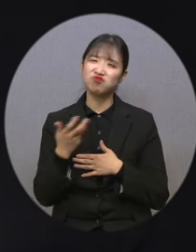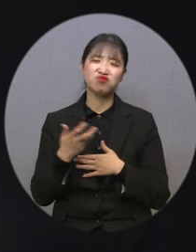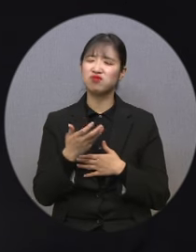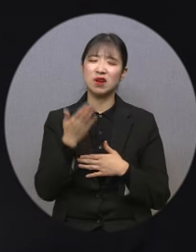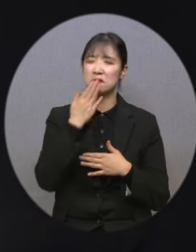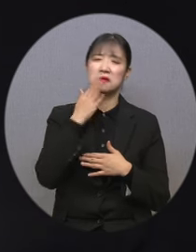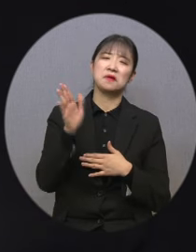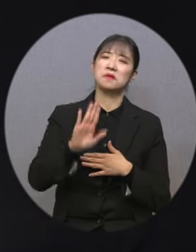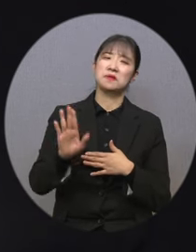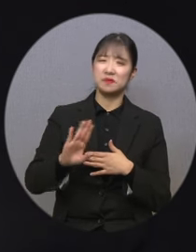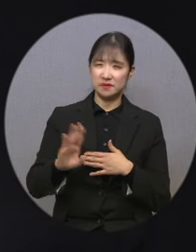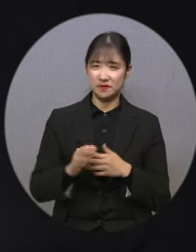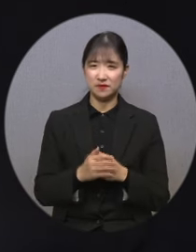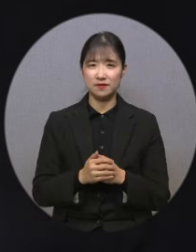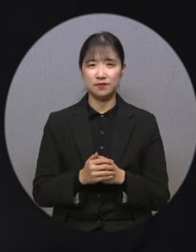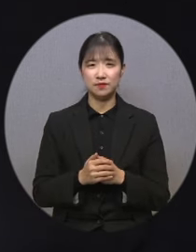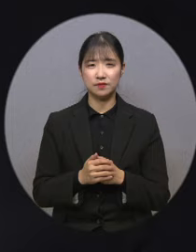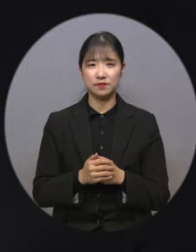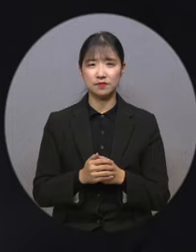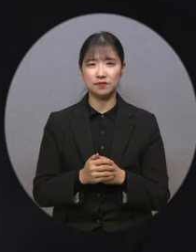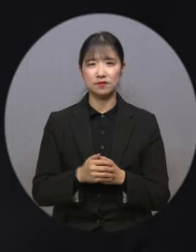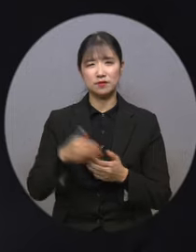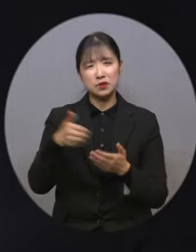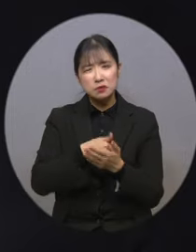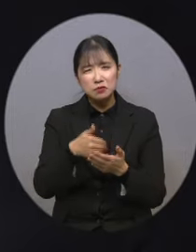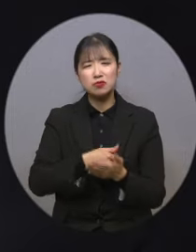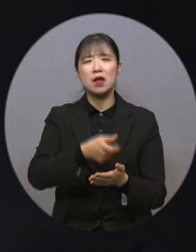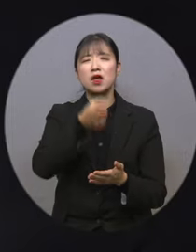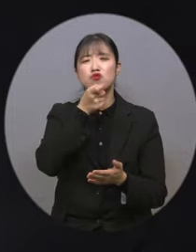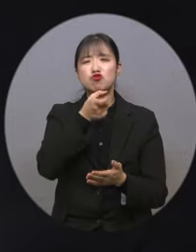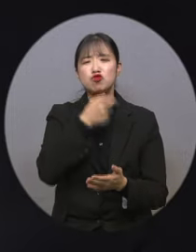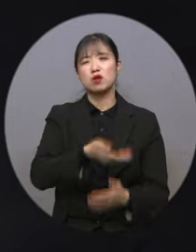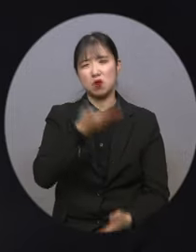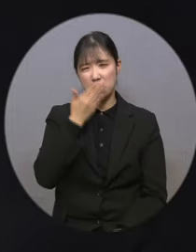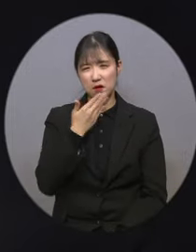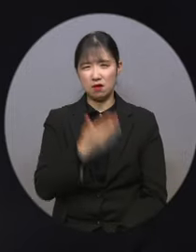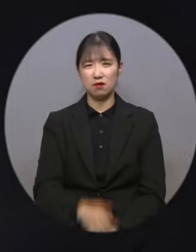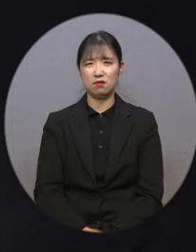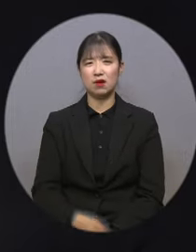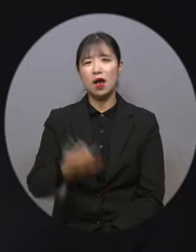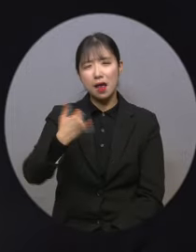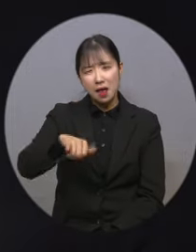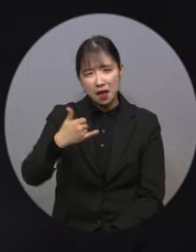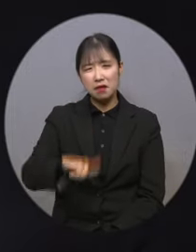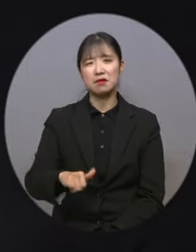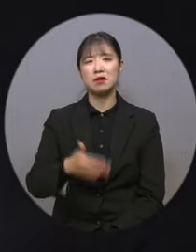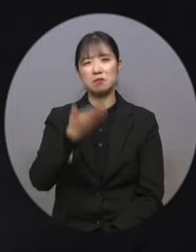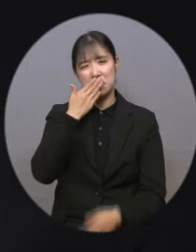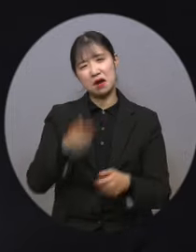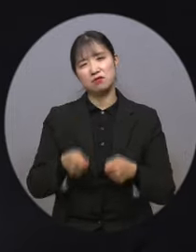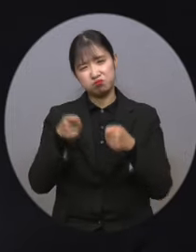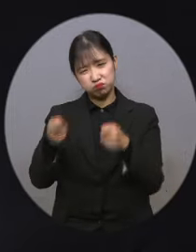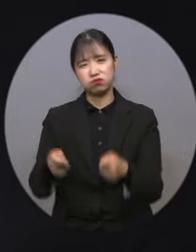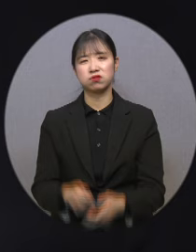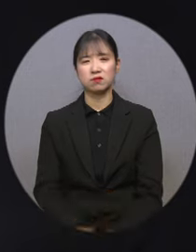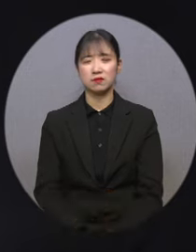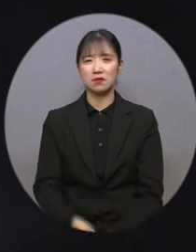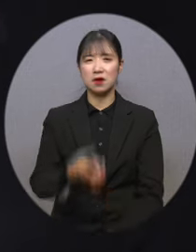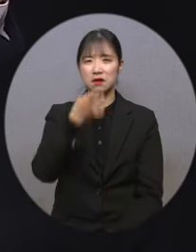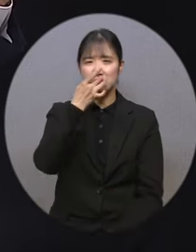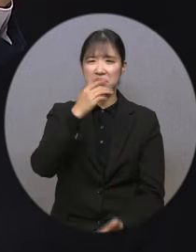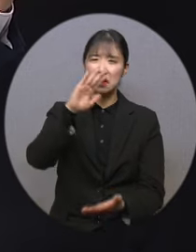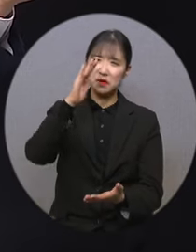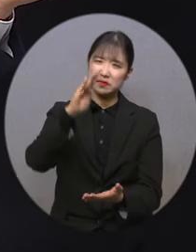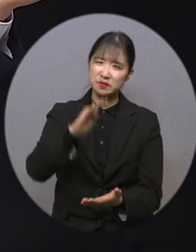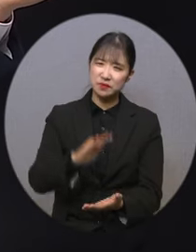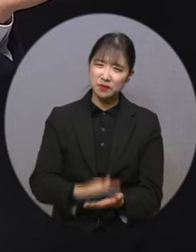반말 집에서 밥을 못 먹었다 그리고 누룽지 나물만 먹어 그러하다 나한테 딸한테 반만 책이죠 쌀통에